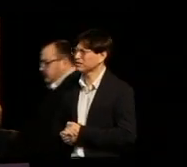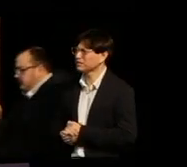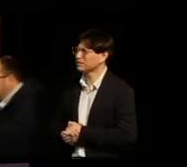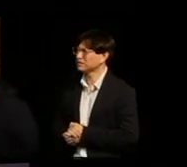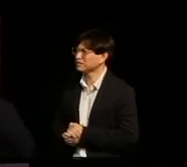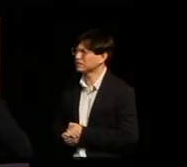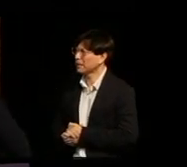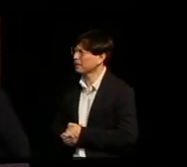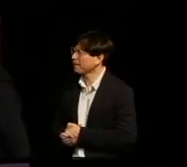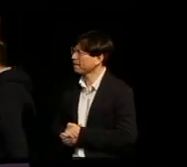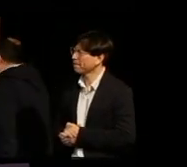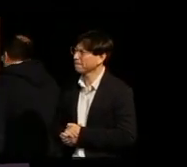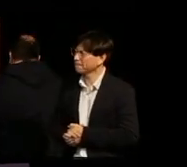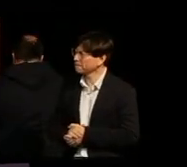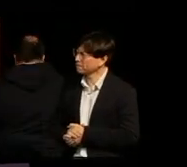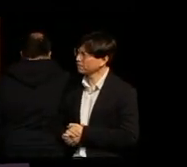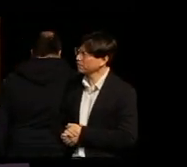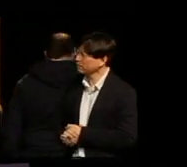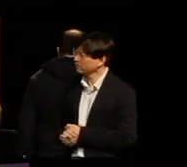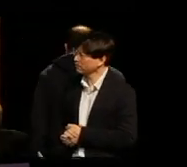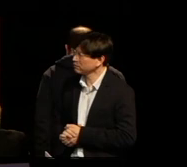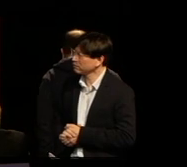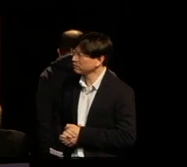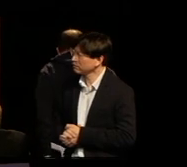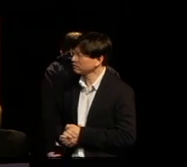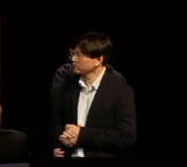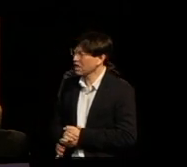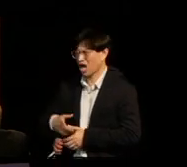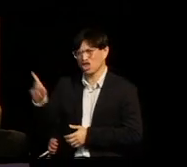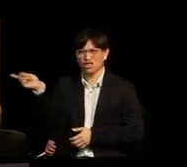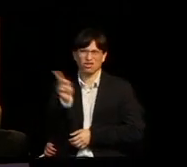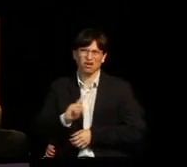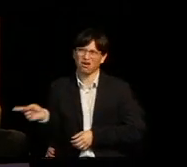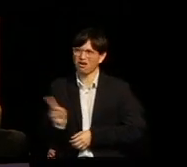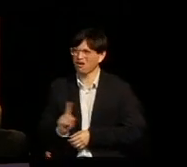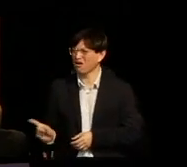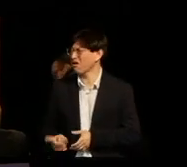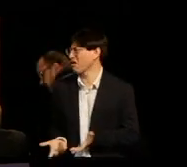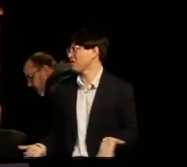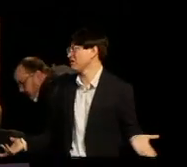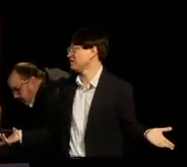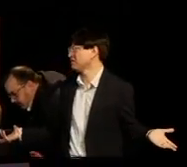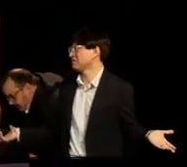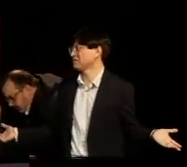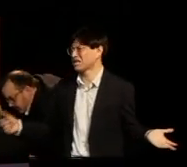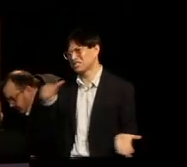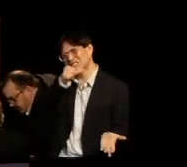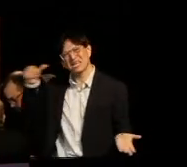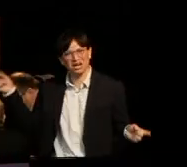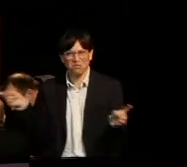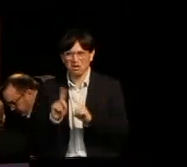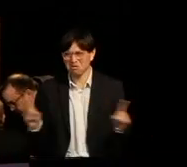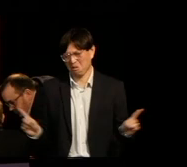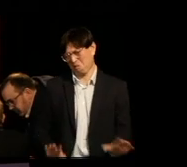puro puro pregiudizio No per cui No vabbè ma vabbè ma non ne ha bisogno come non ne ha